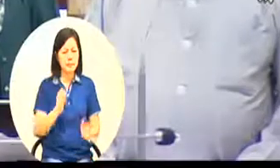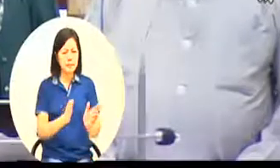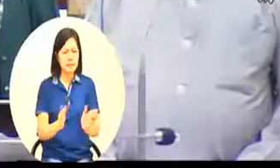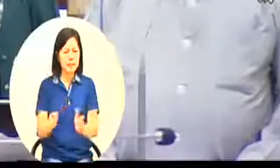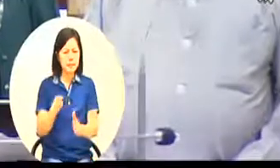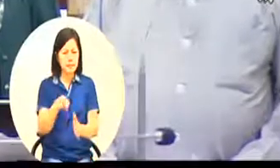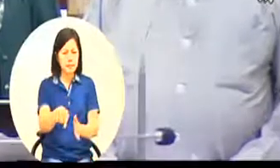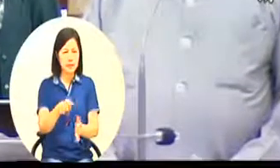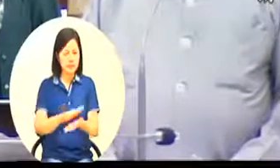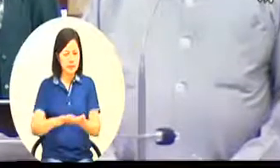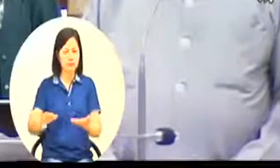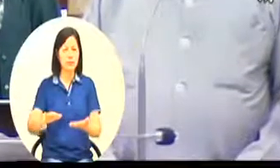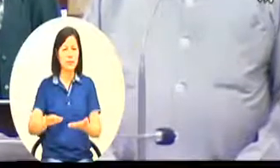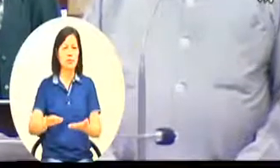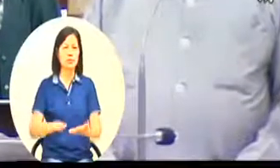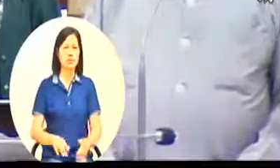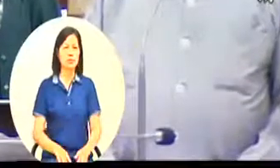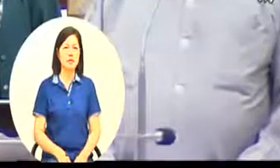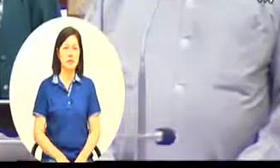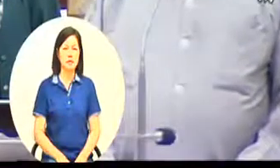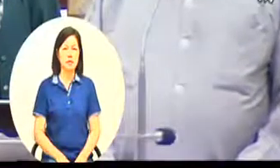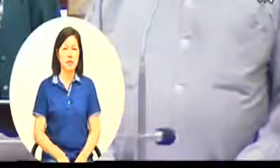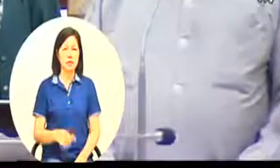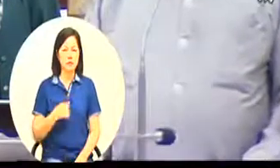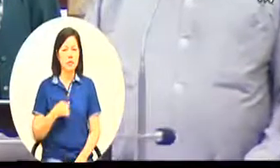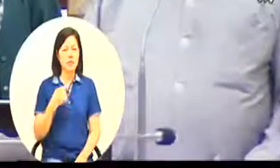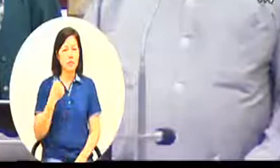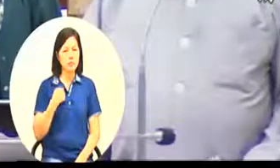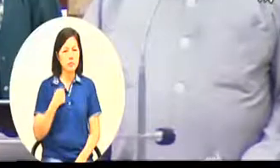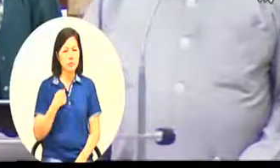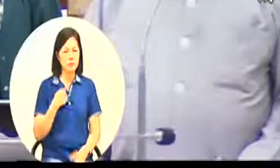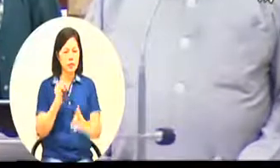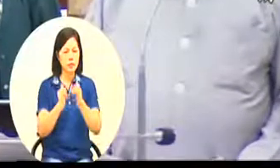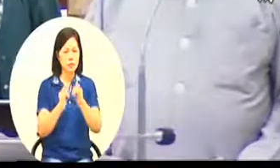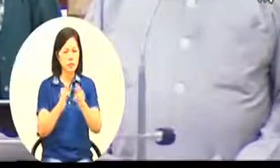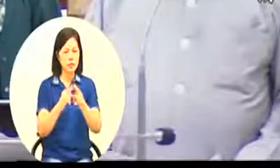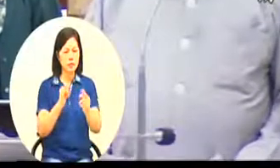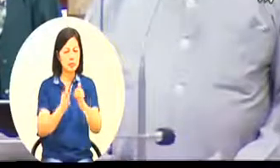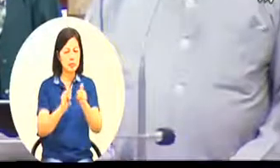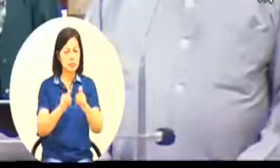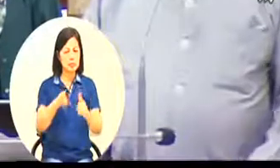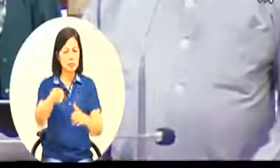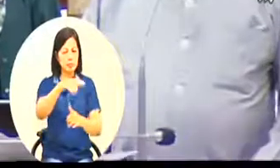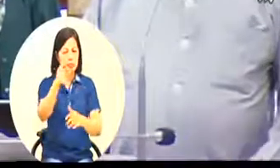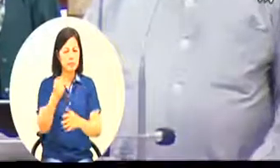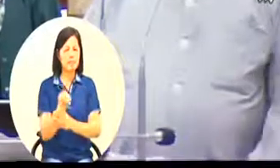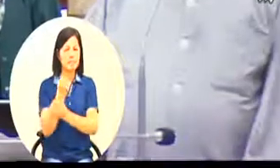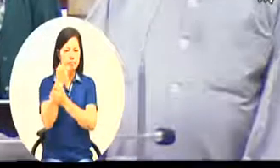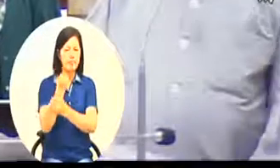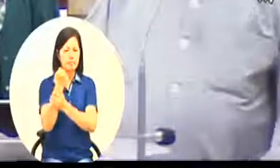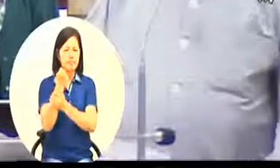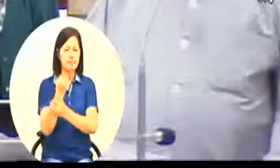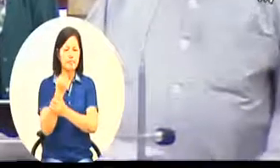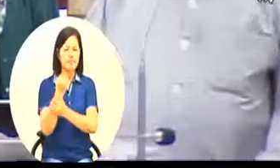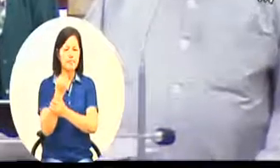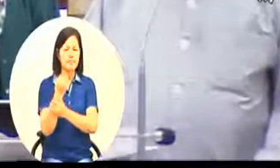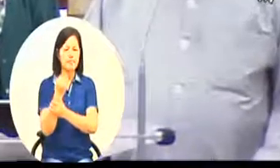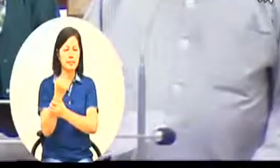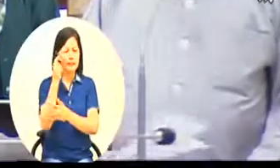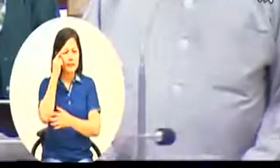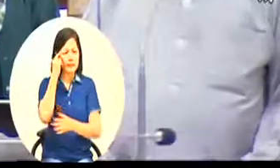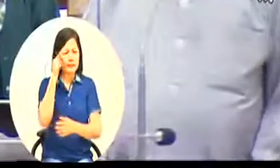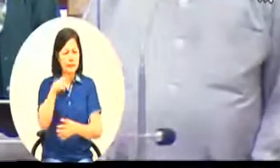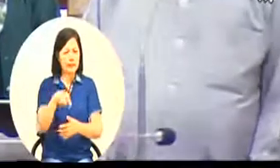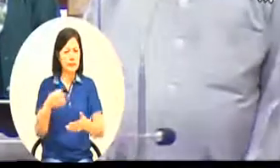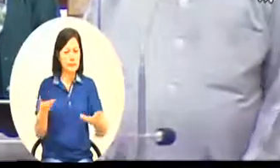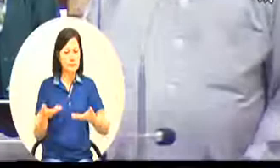题，啊，我嘛知影讲，咱所谓乡亲时代，啊，足侪支持者，认为讲这个问